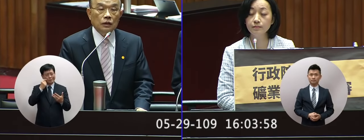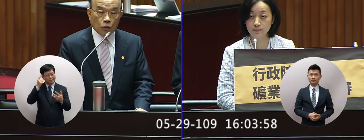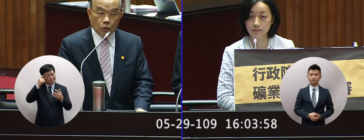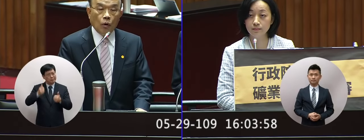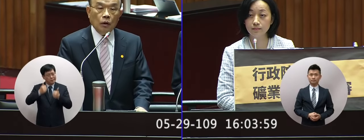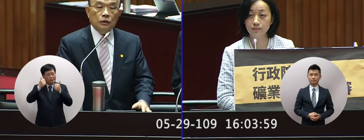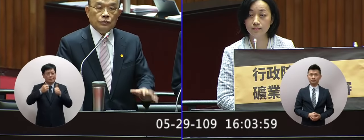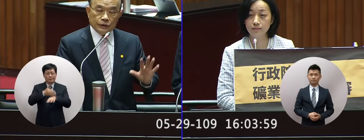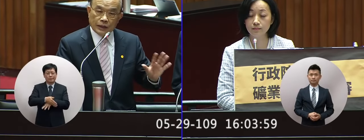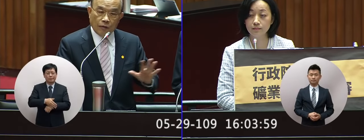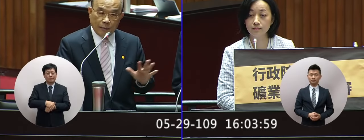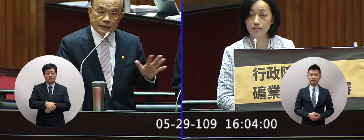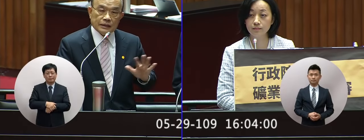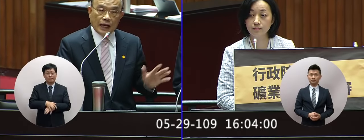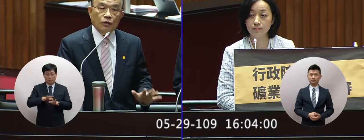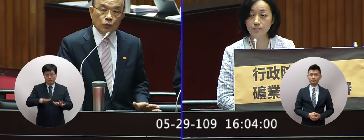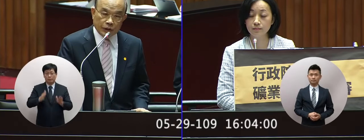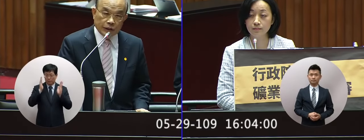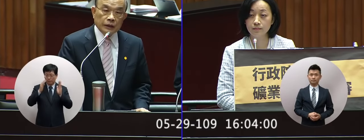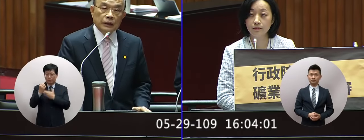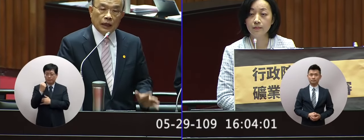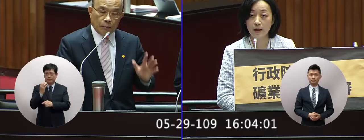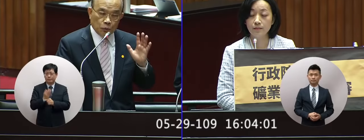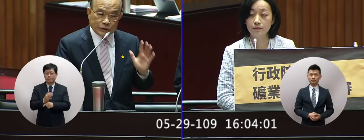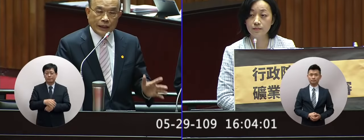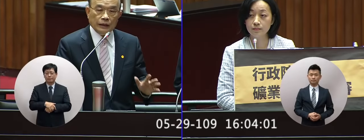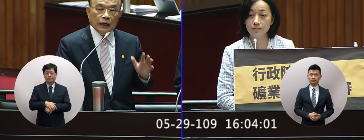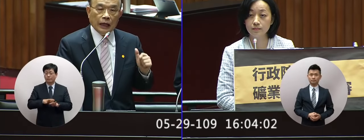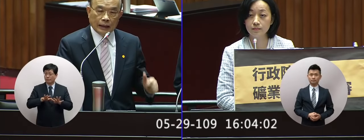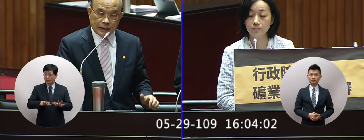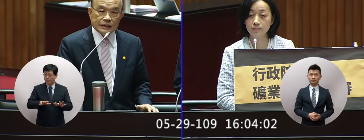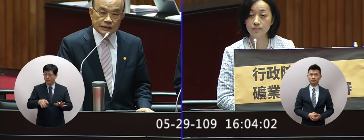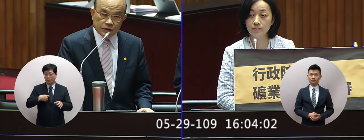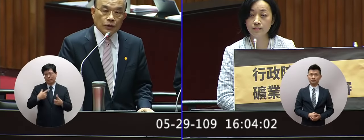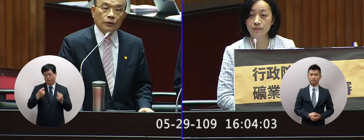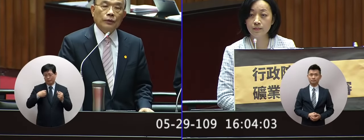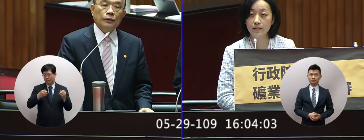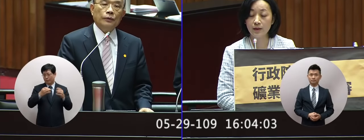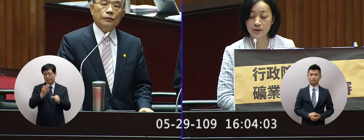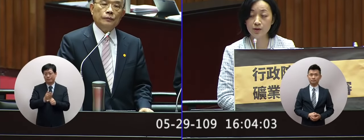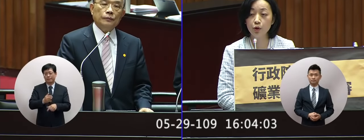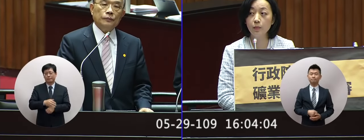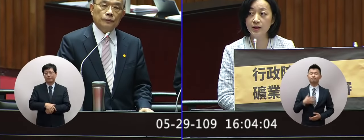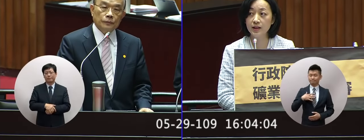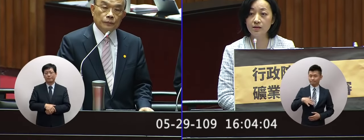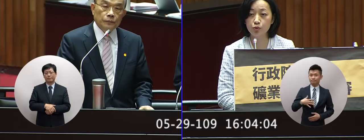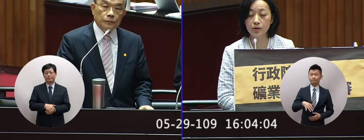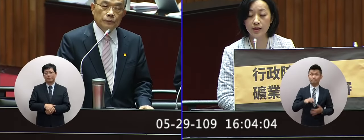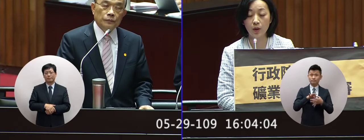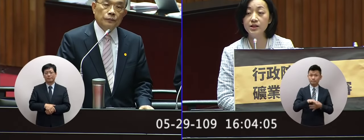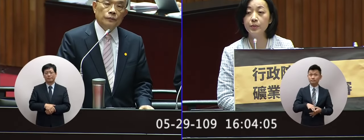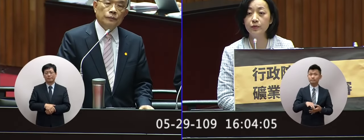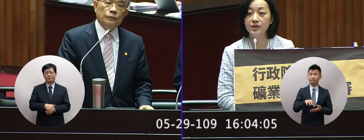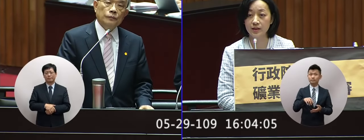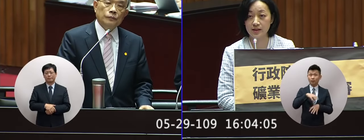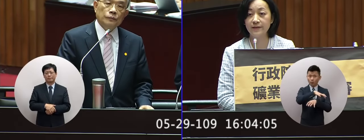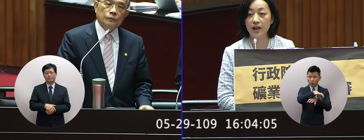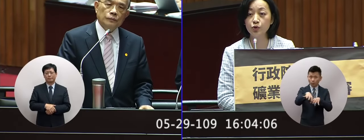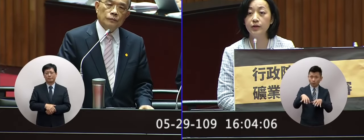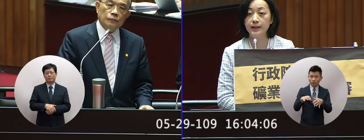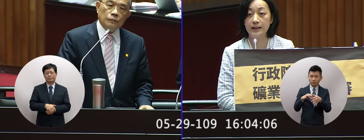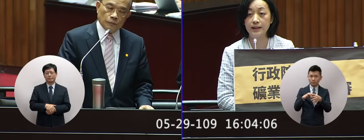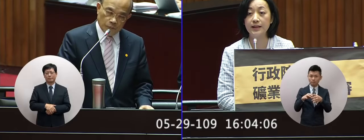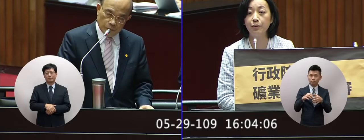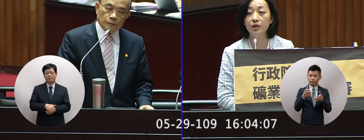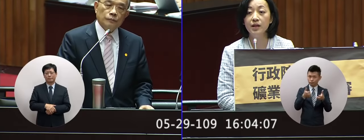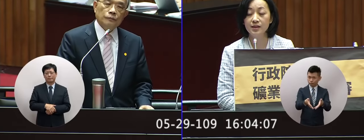合通过，所以这一方面正在努力，那目前还在进行中。 了解，所以我们提到的是说这个环境的部分真的也是非